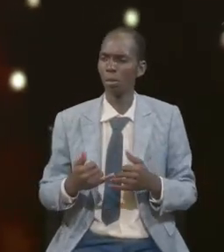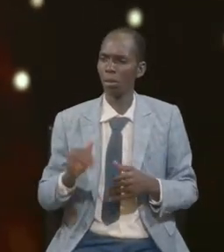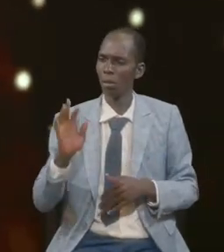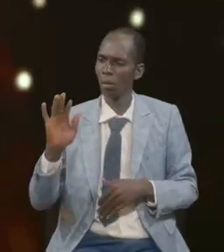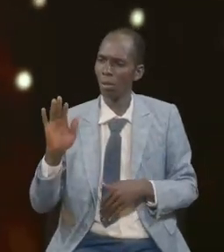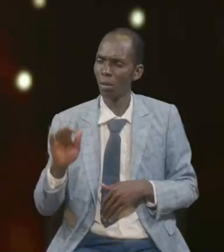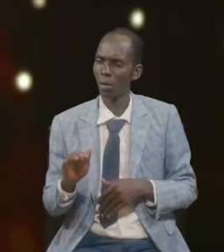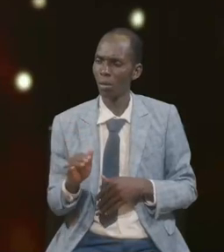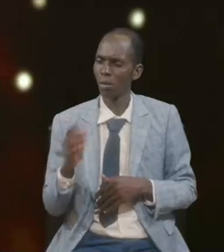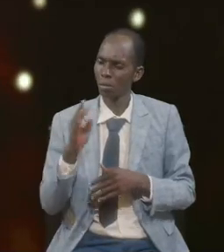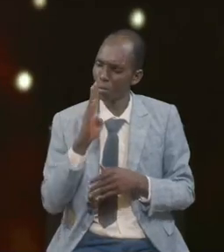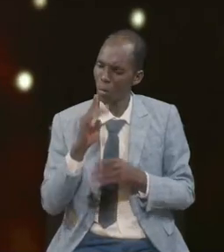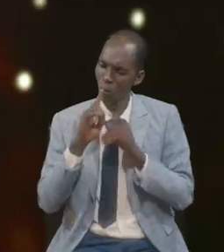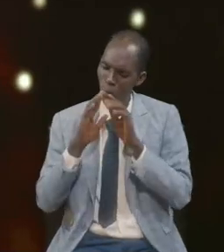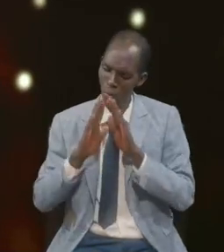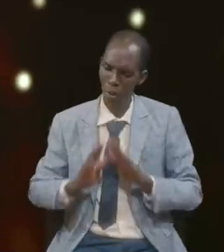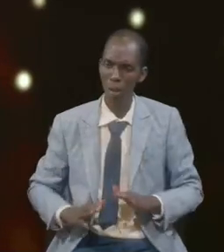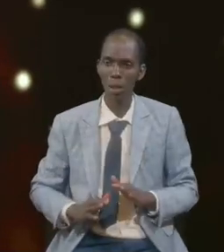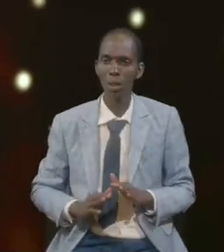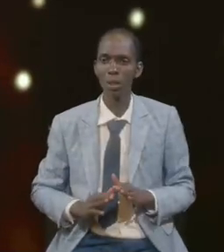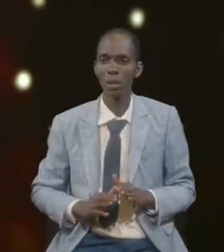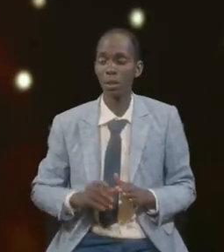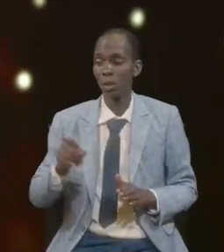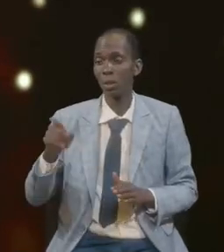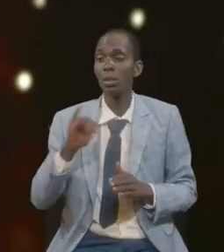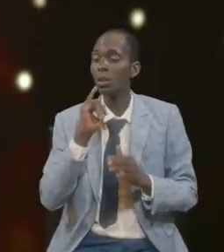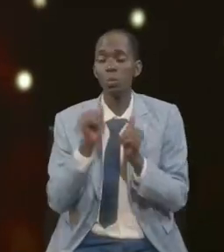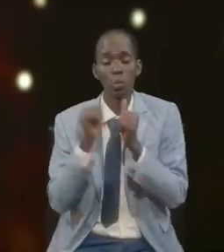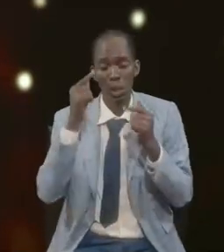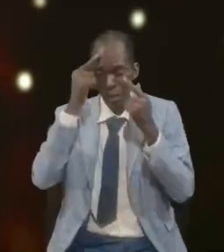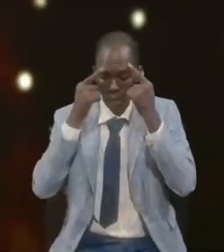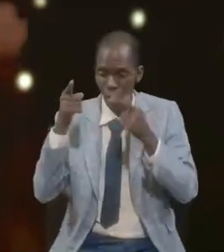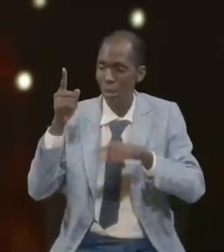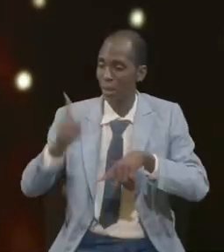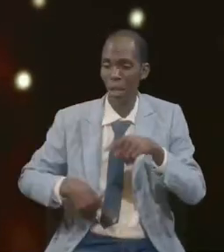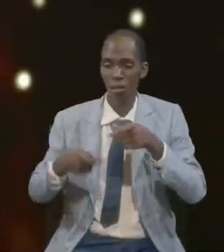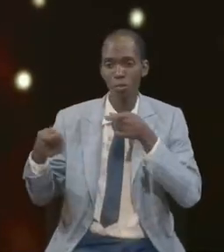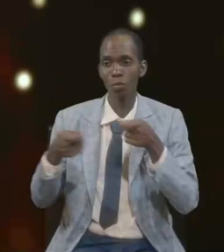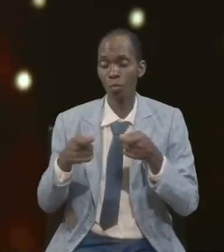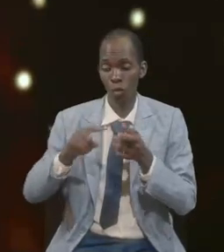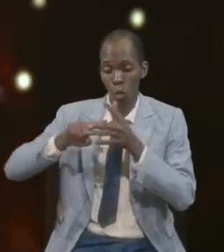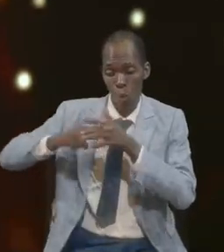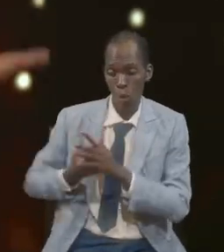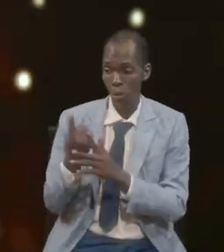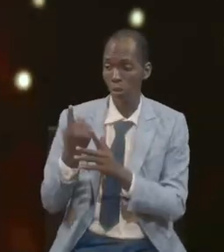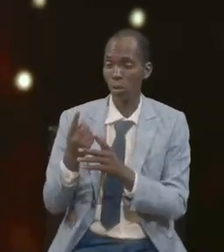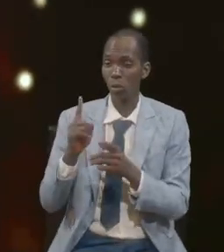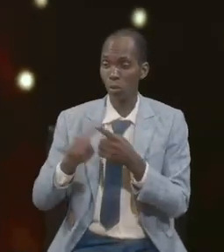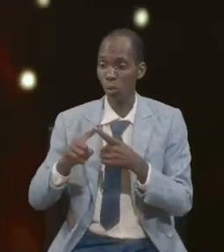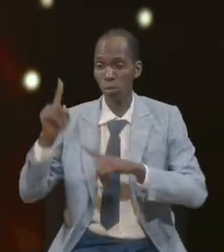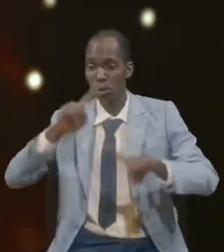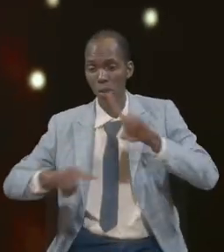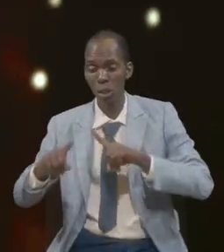mais calmez-vous, non? Mais parce qu'il est insensé, il ne peut pas se contrôler. Dès qu'il commence